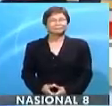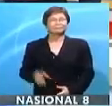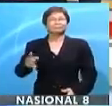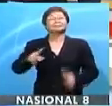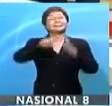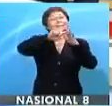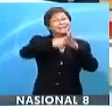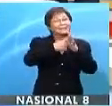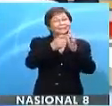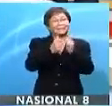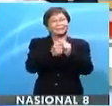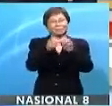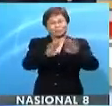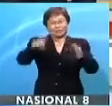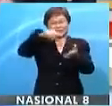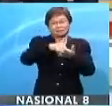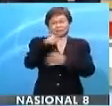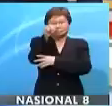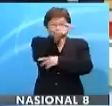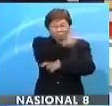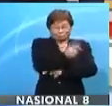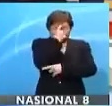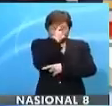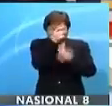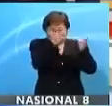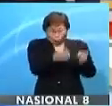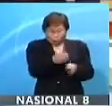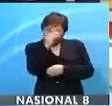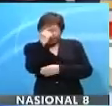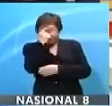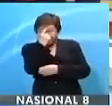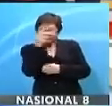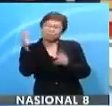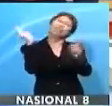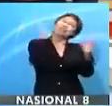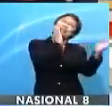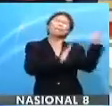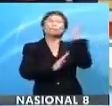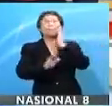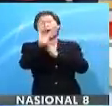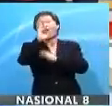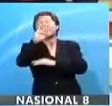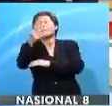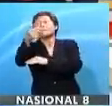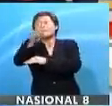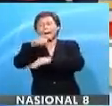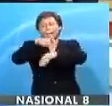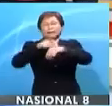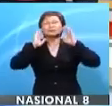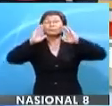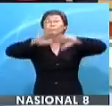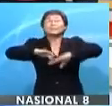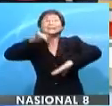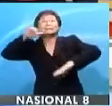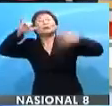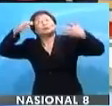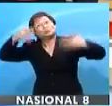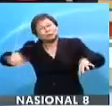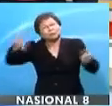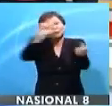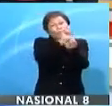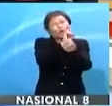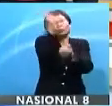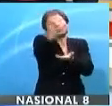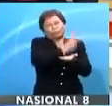kita mulakan dengan perkembangan ini suspek warga India yang menampar seorang imam masjid negara ketika sedang solat jumaat semalam Dian